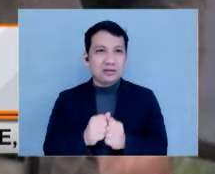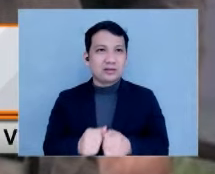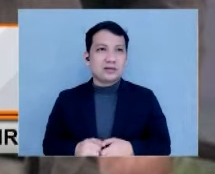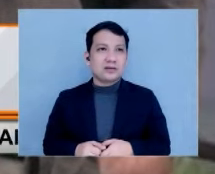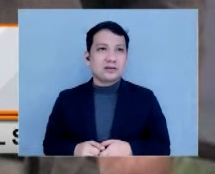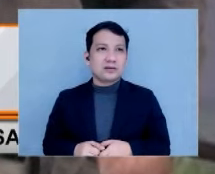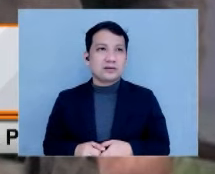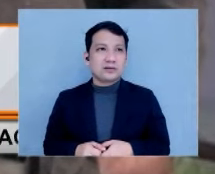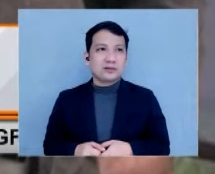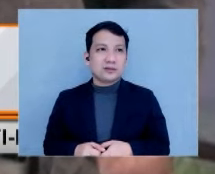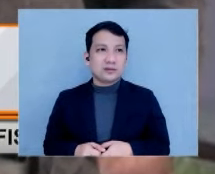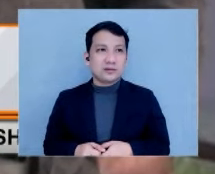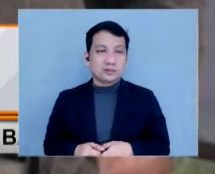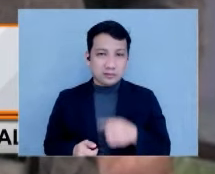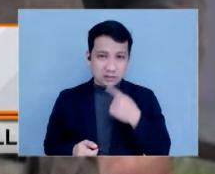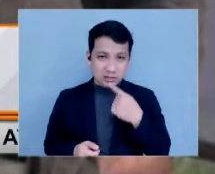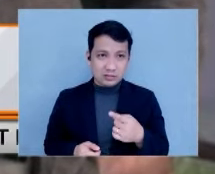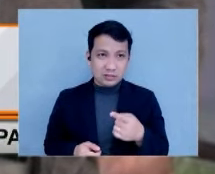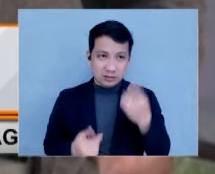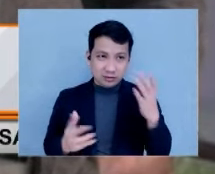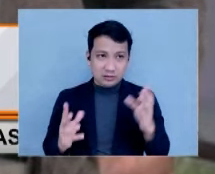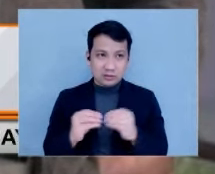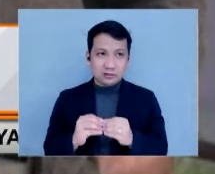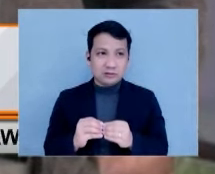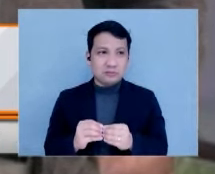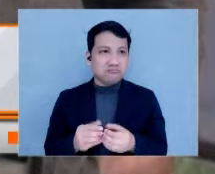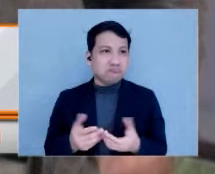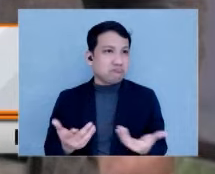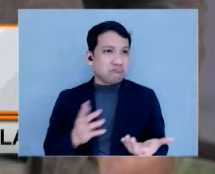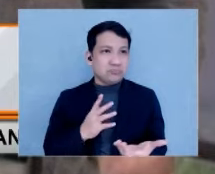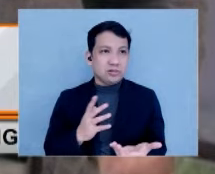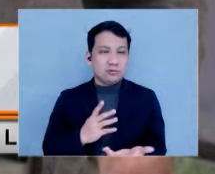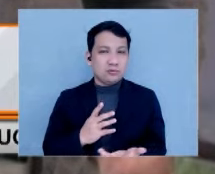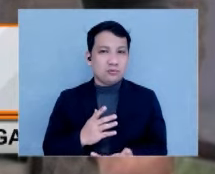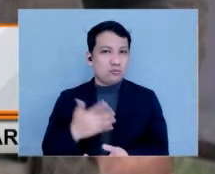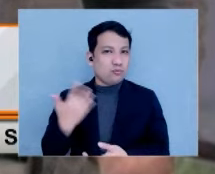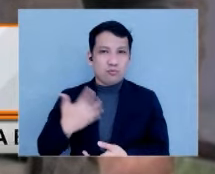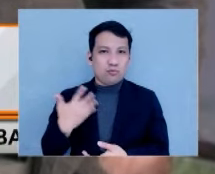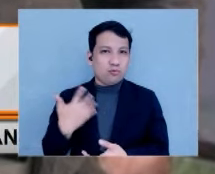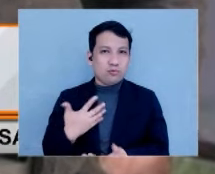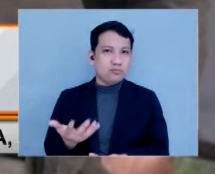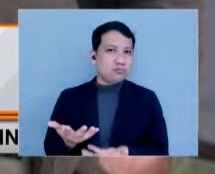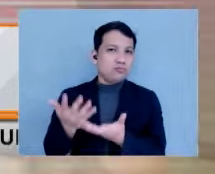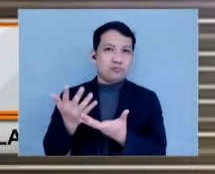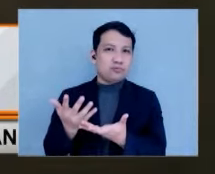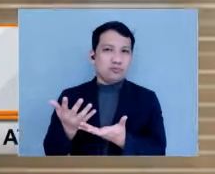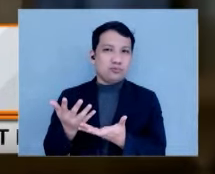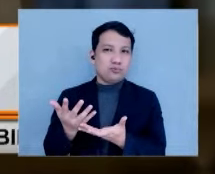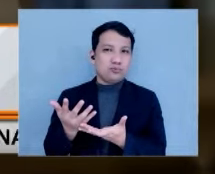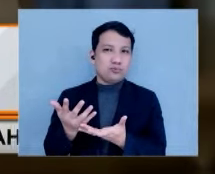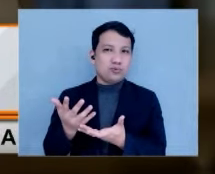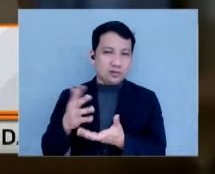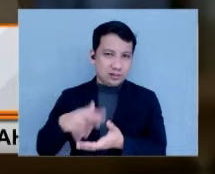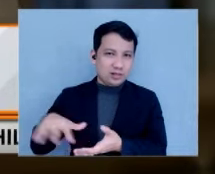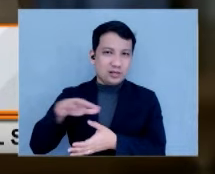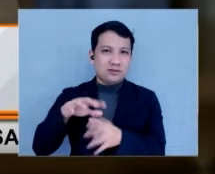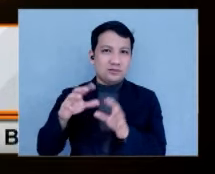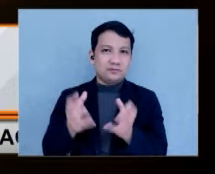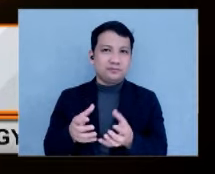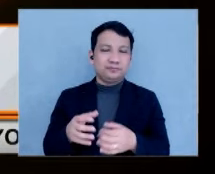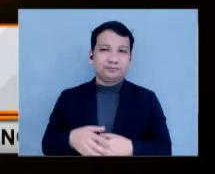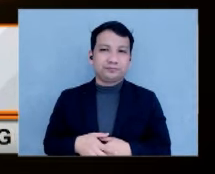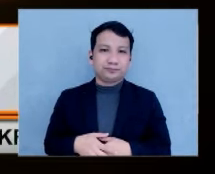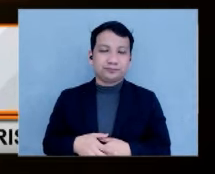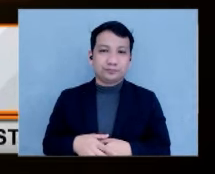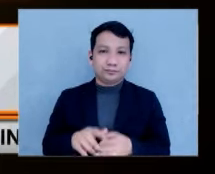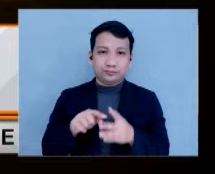kind of slowly sunk in nga na, oh my gosh, this is the whole world. Speaking of